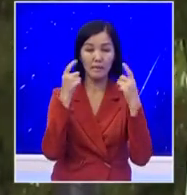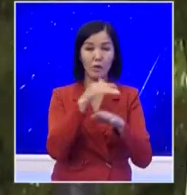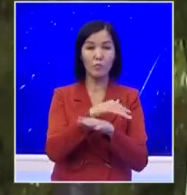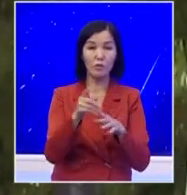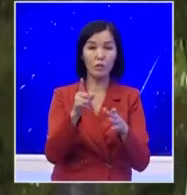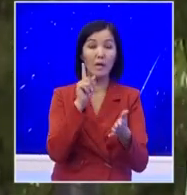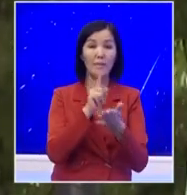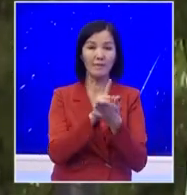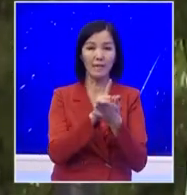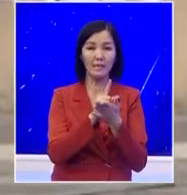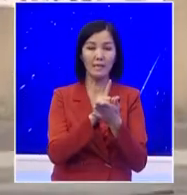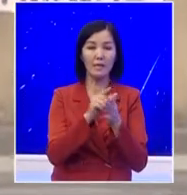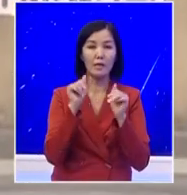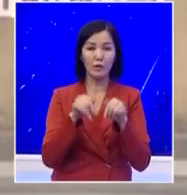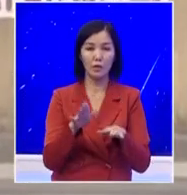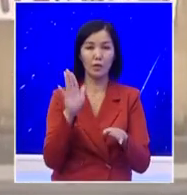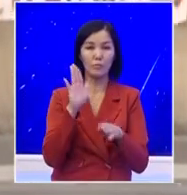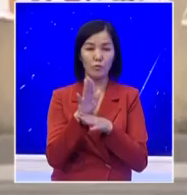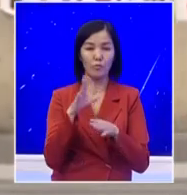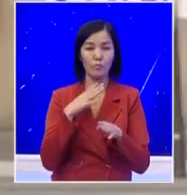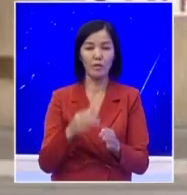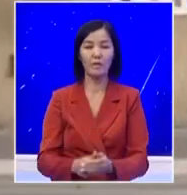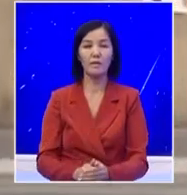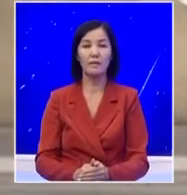де шешпеген дұрыс деген ұйғарымға келді.